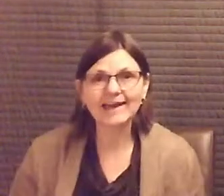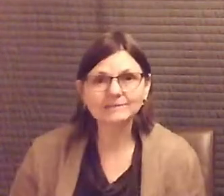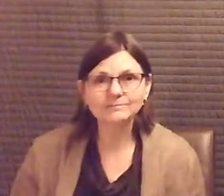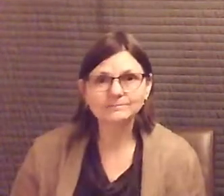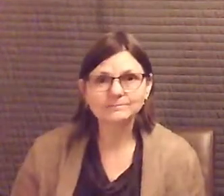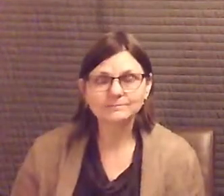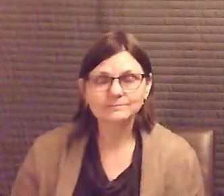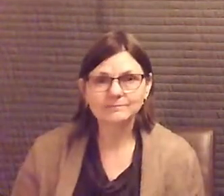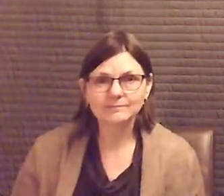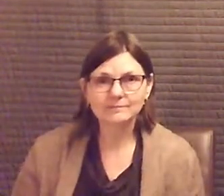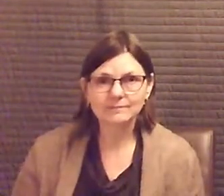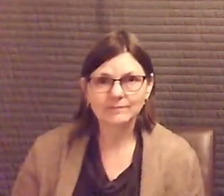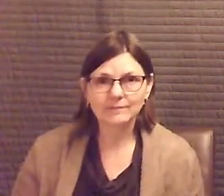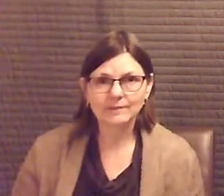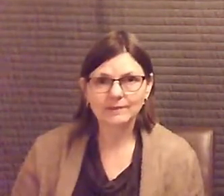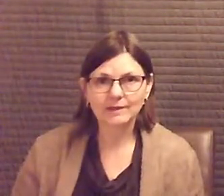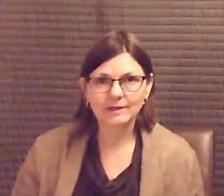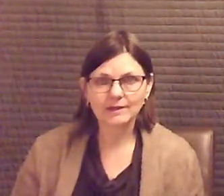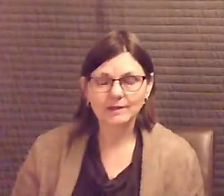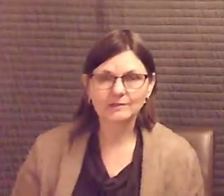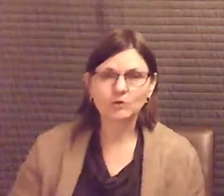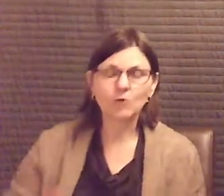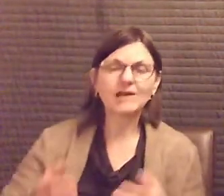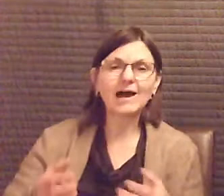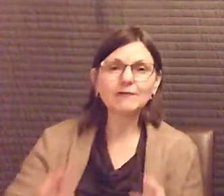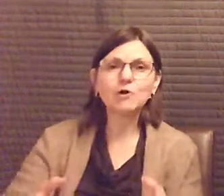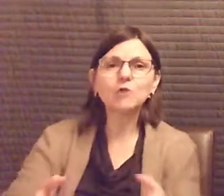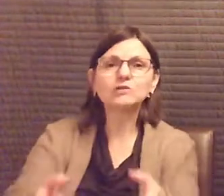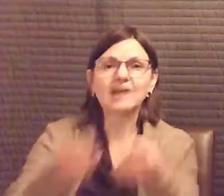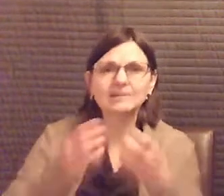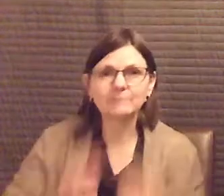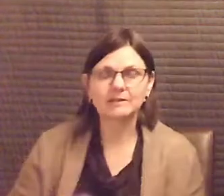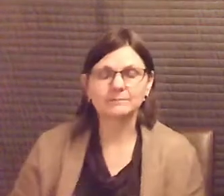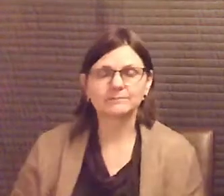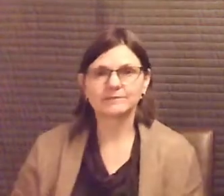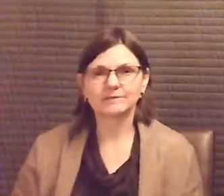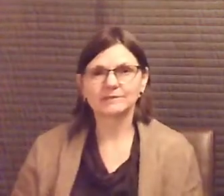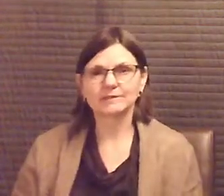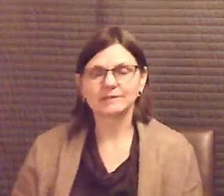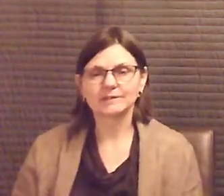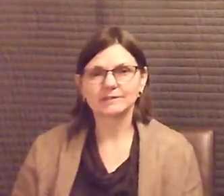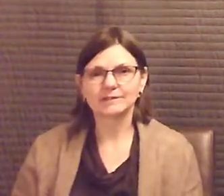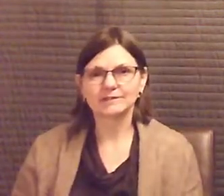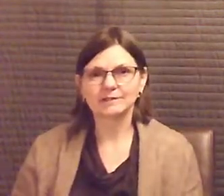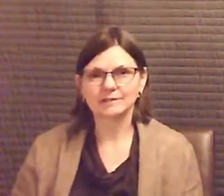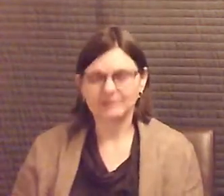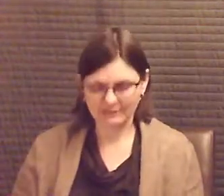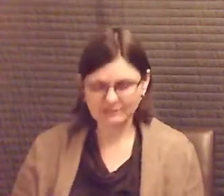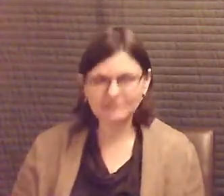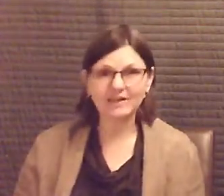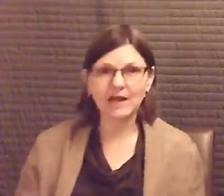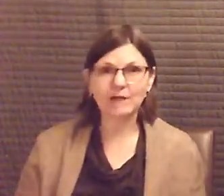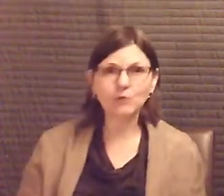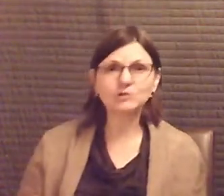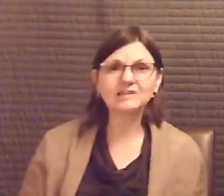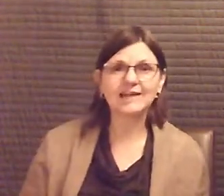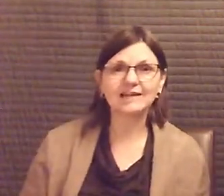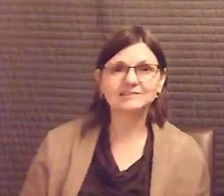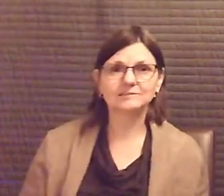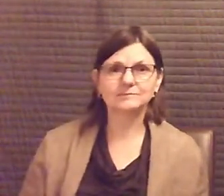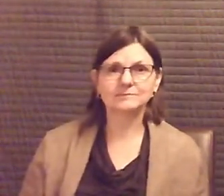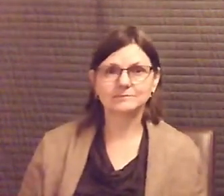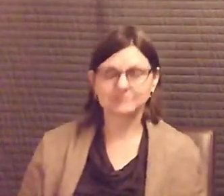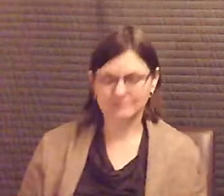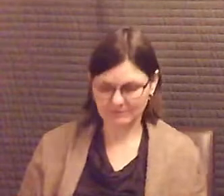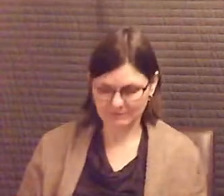grotere hij de en de dag hadden ze komen de afgoderij binnen denk ik een aantal het er zwemmen af hoe de dingen